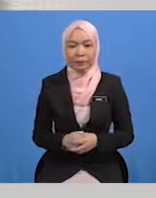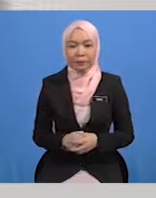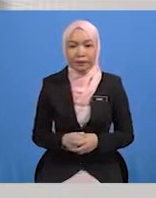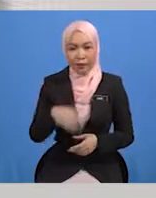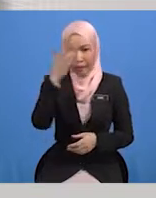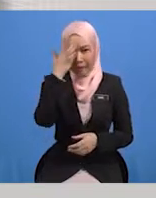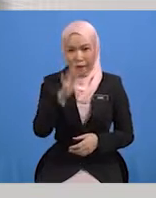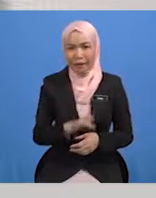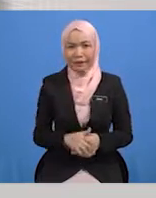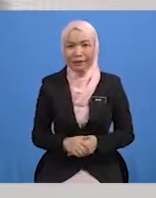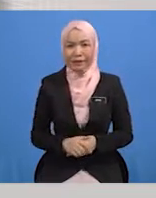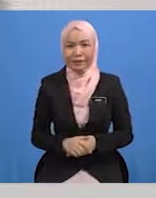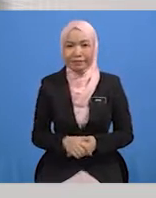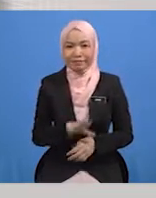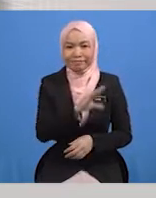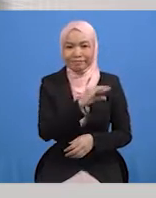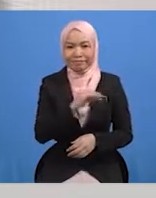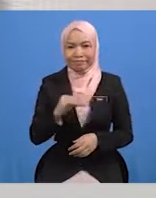waras.